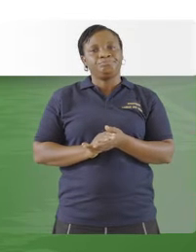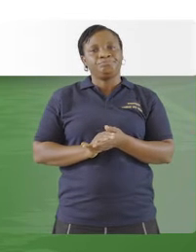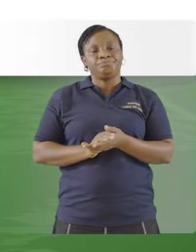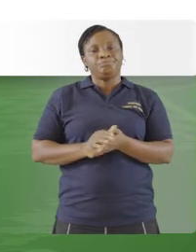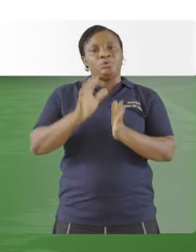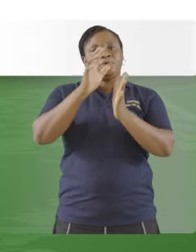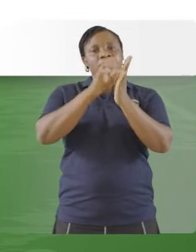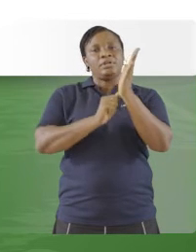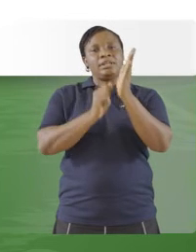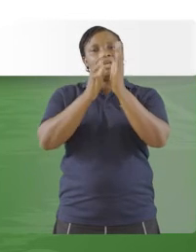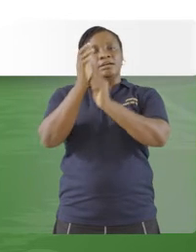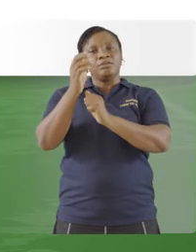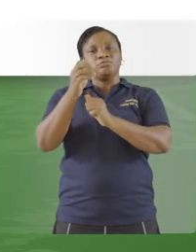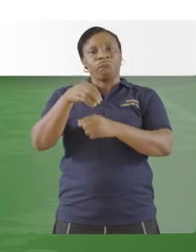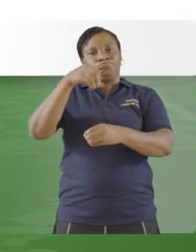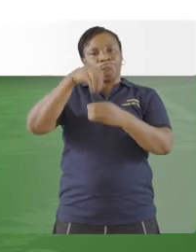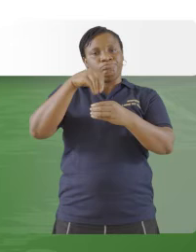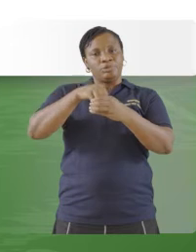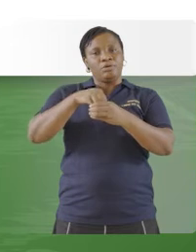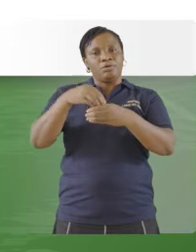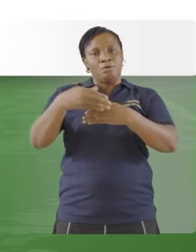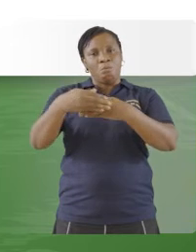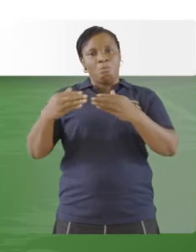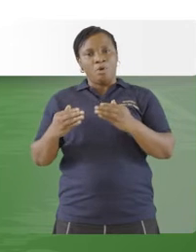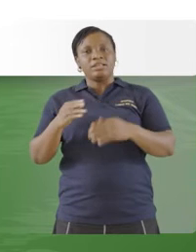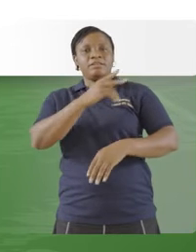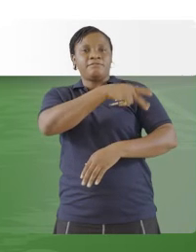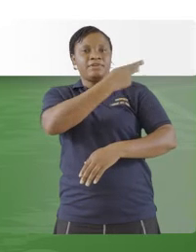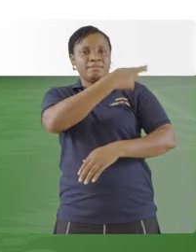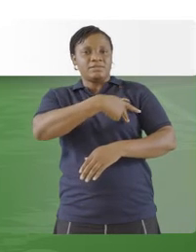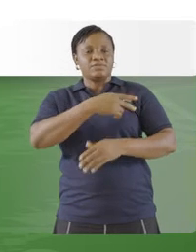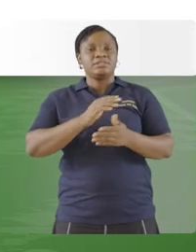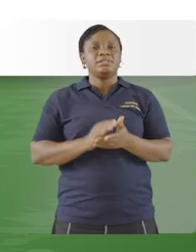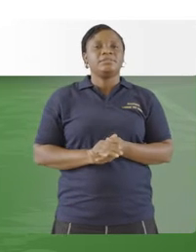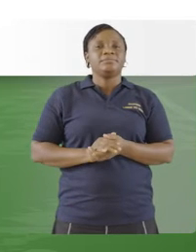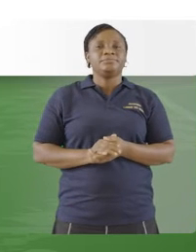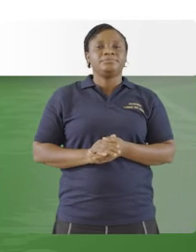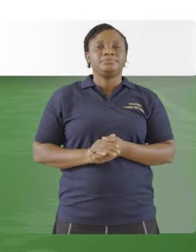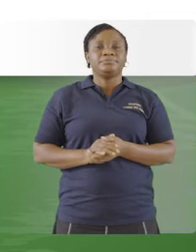les gants constituent un des éléments de la boîte pharmaceutique.